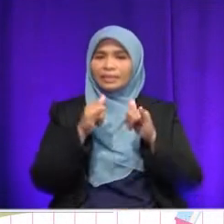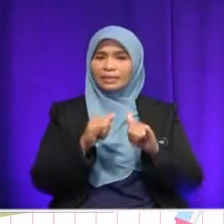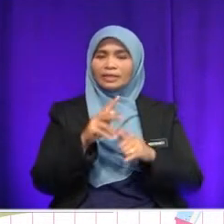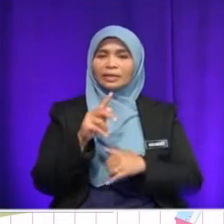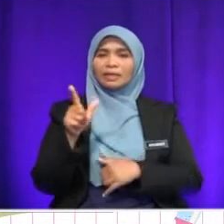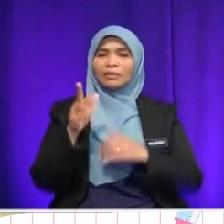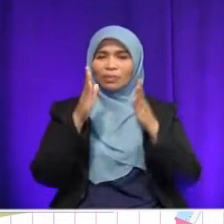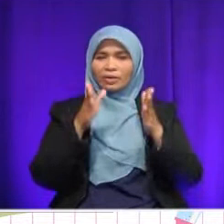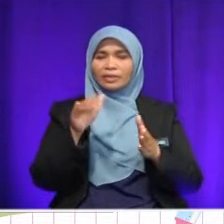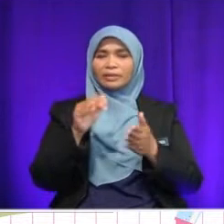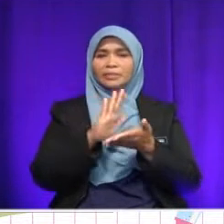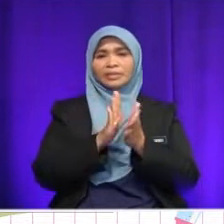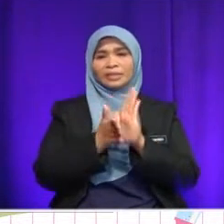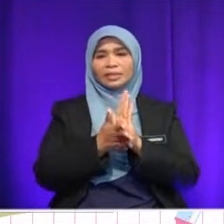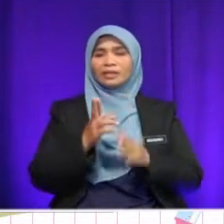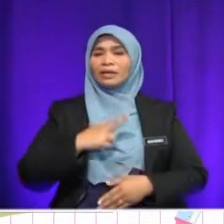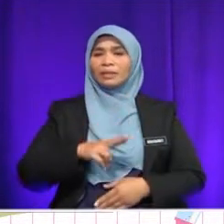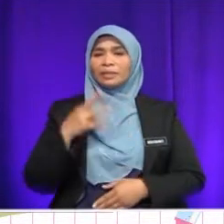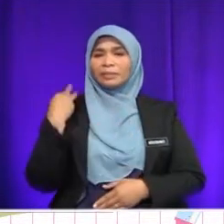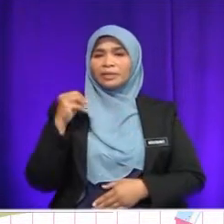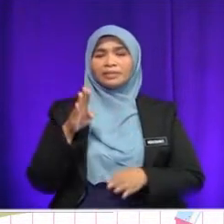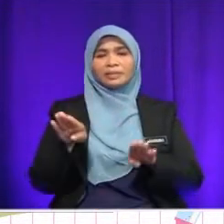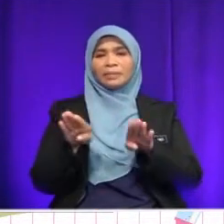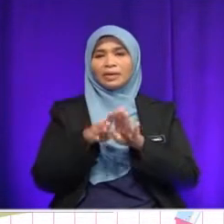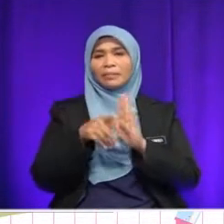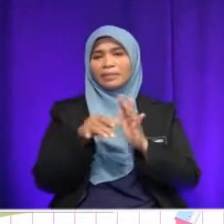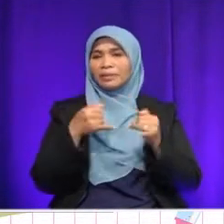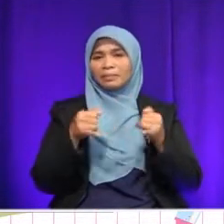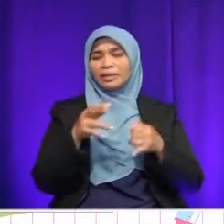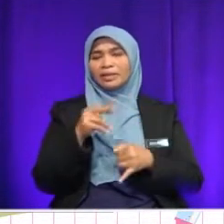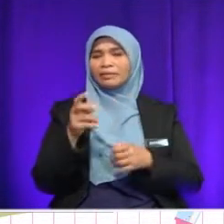yang menjadikan agama mereka sebagai permainan dan gurauan.